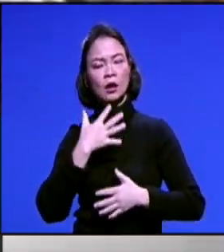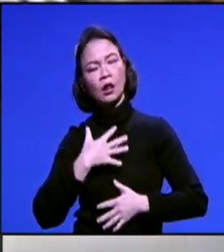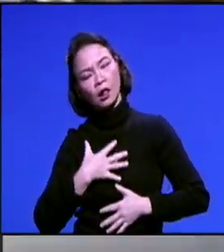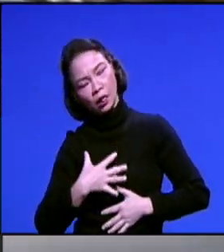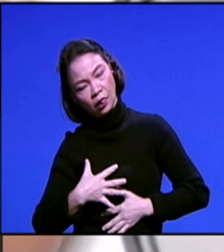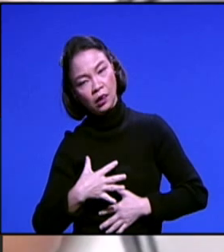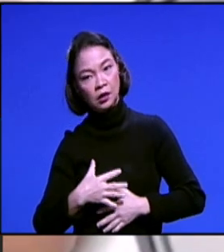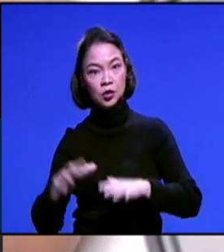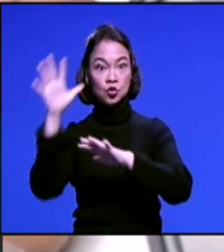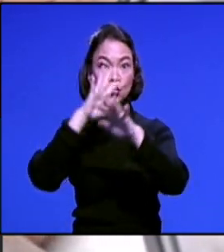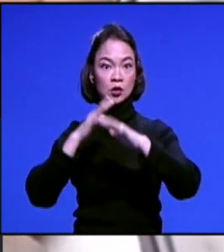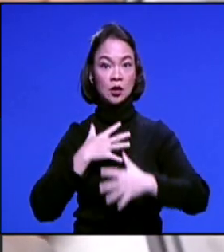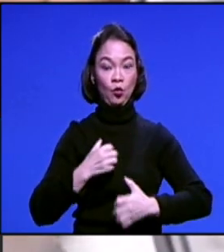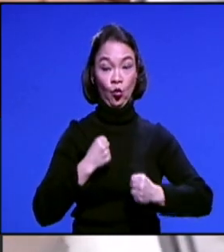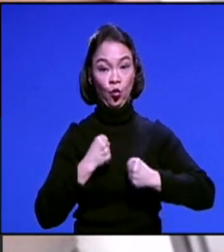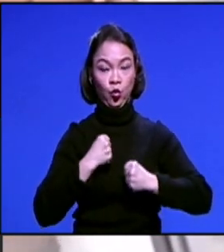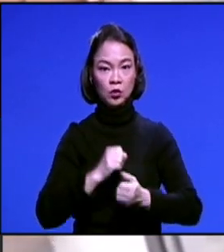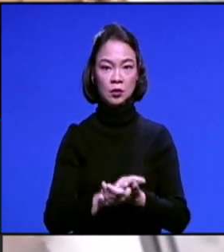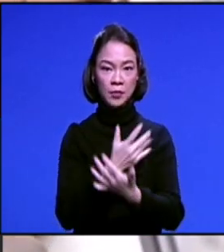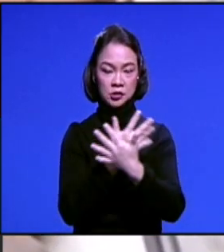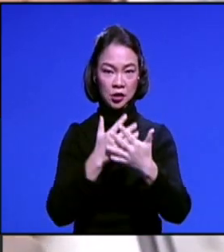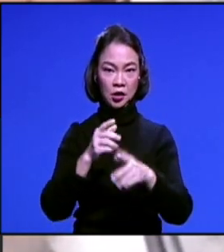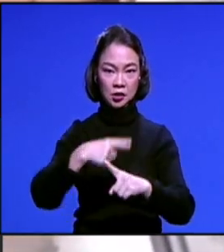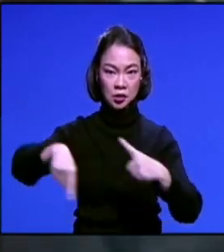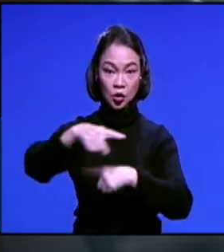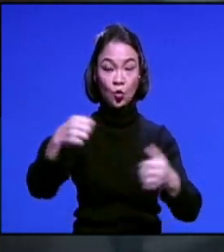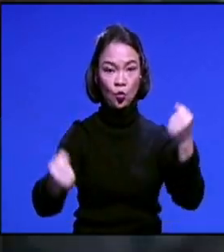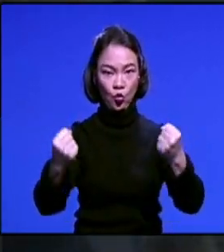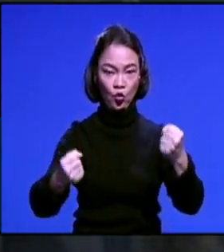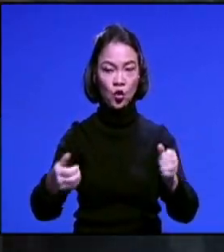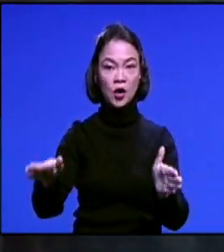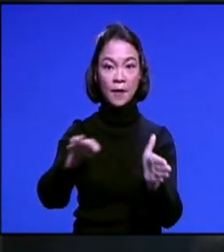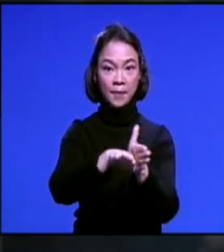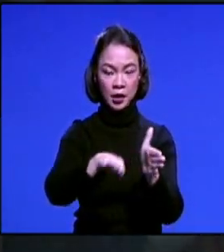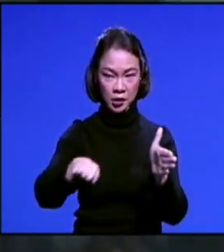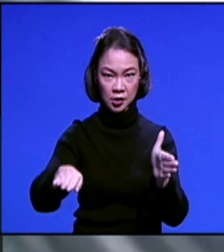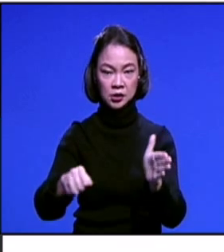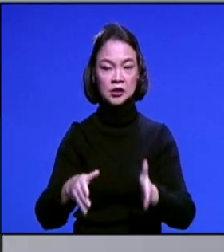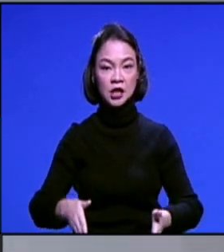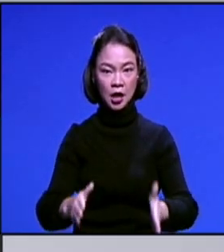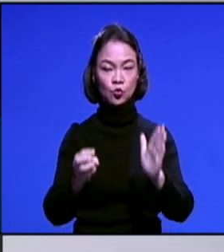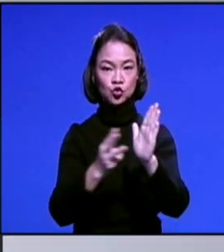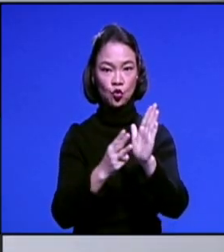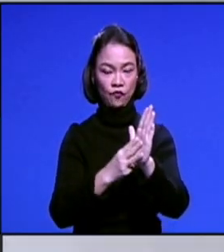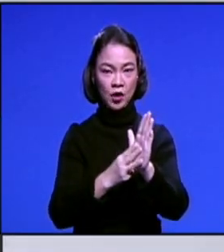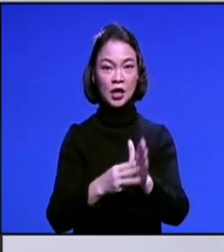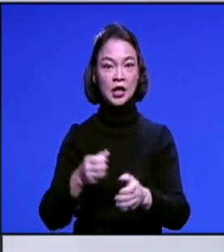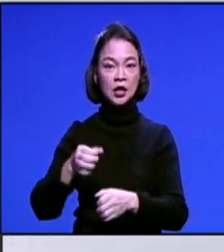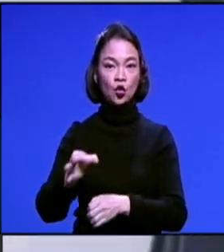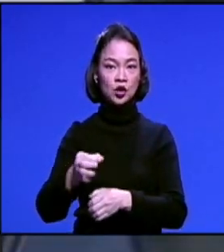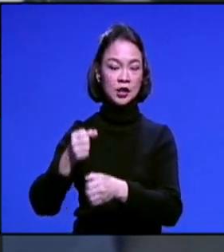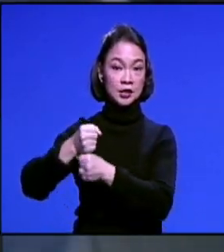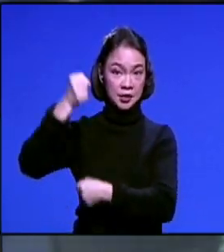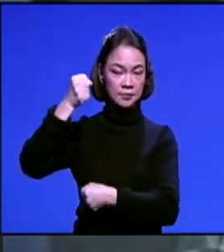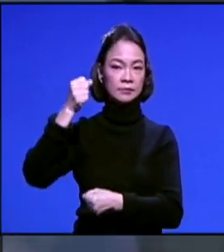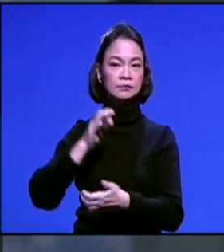Suasana tegang terasa ketika warga berkerumun di sekitar sebuah mobil yang sedang parkir di Jalan Haji Zainal Mustofa, Tasikmalaya, Sabtu sore kemarin.